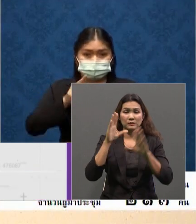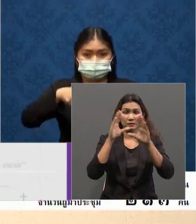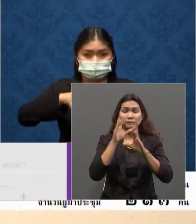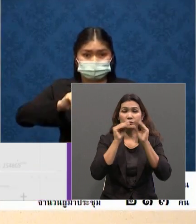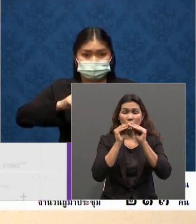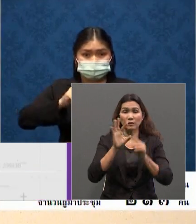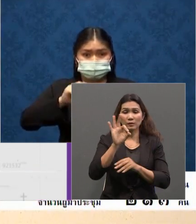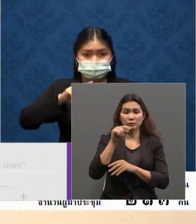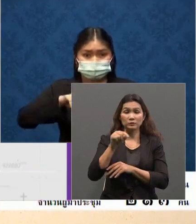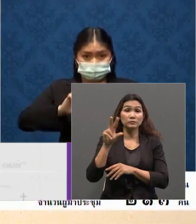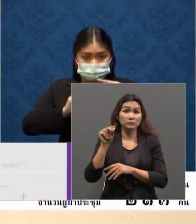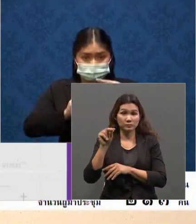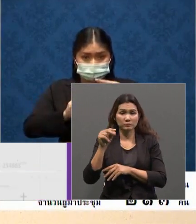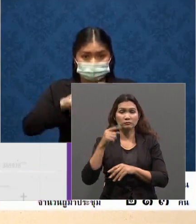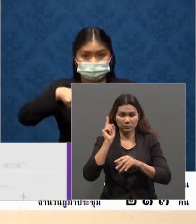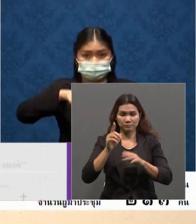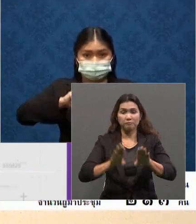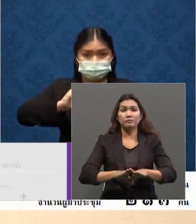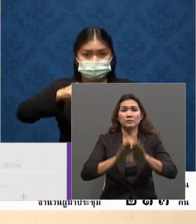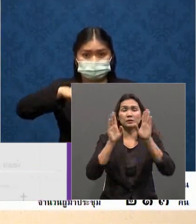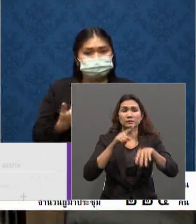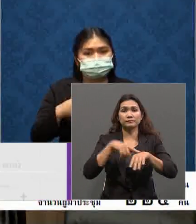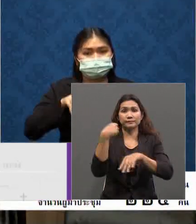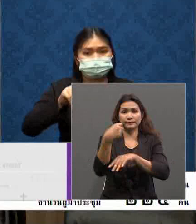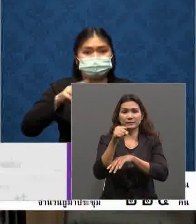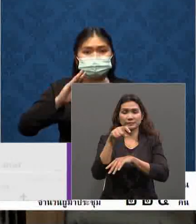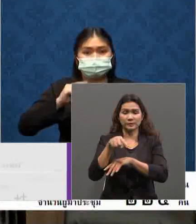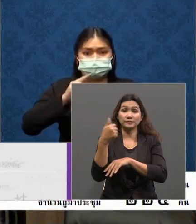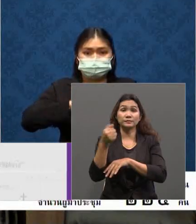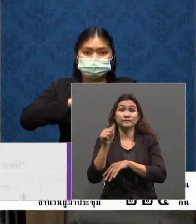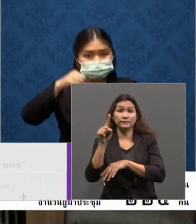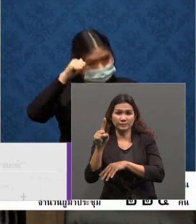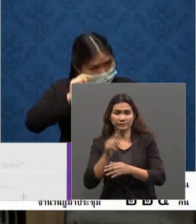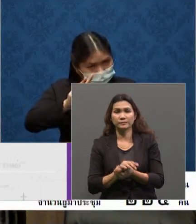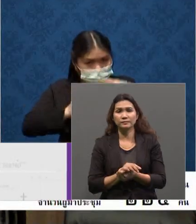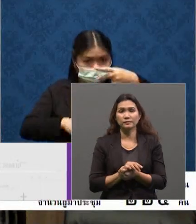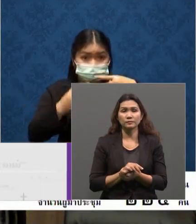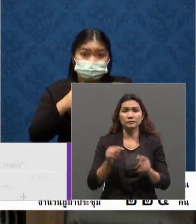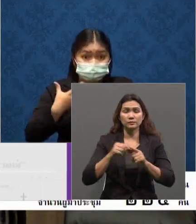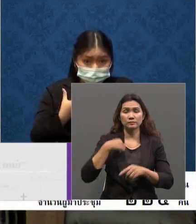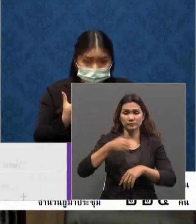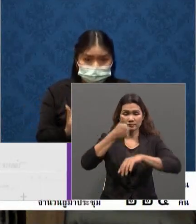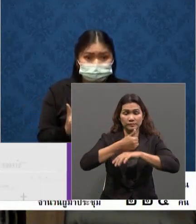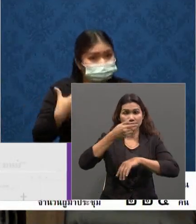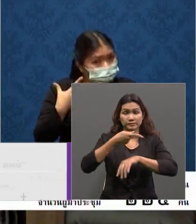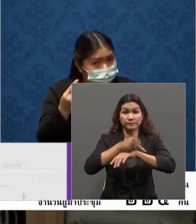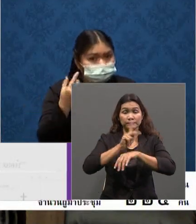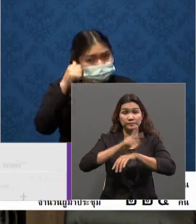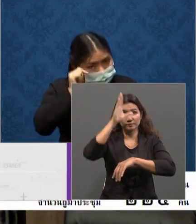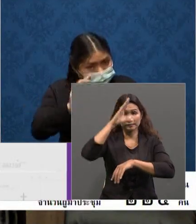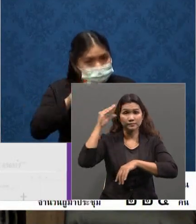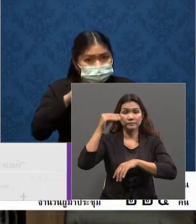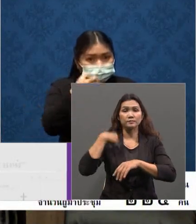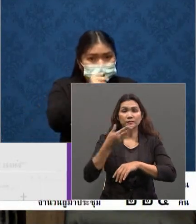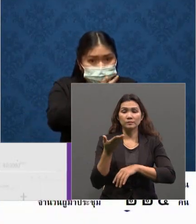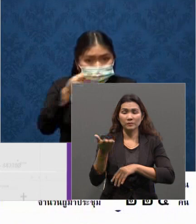9:30 นาทีโดยเริ่มเปิดประชุมเมื่อเวลา 10:11 นาทีค่ะในชวนหลีกภัยประธานสภาได้เปิดโอกาสให้ตัว